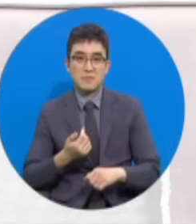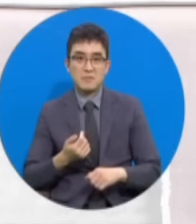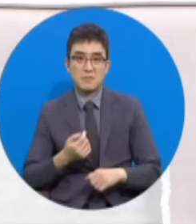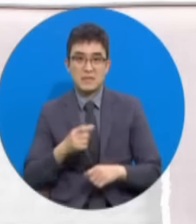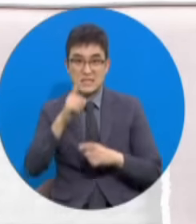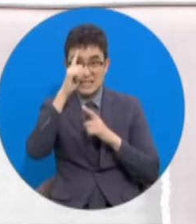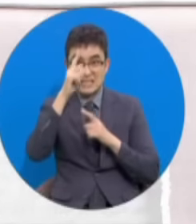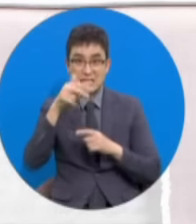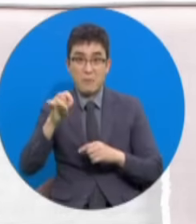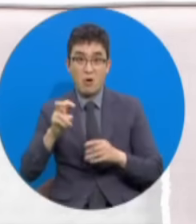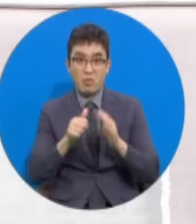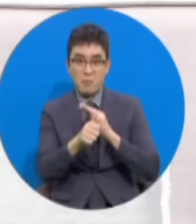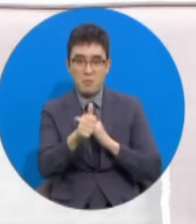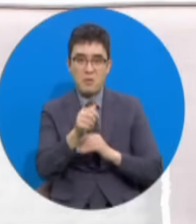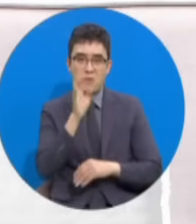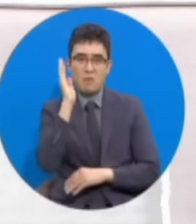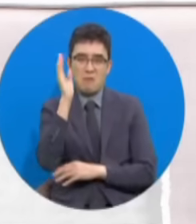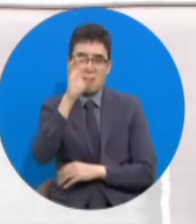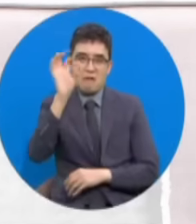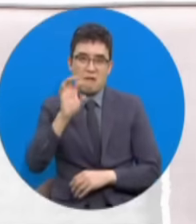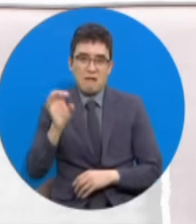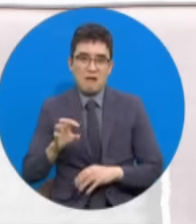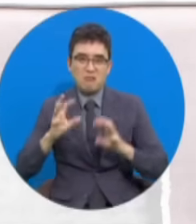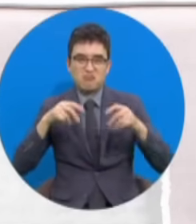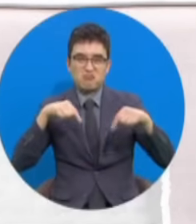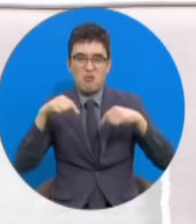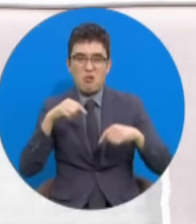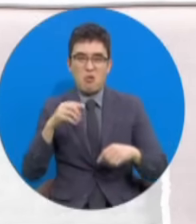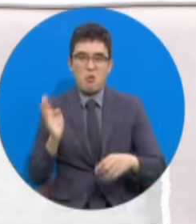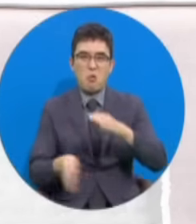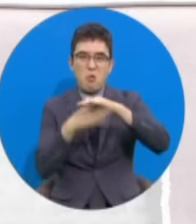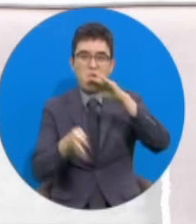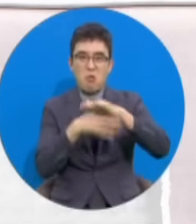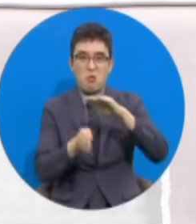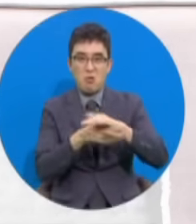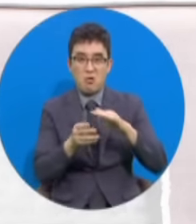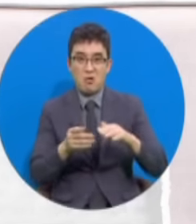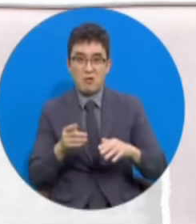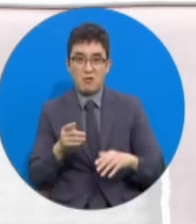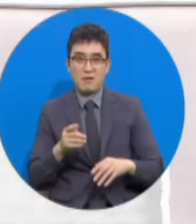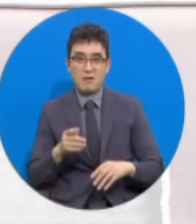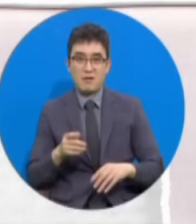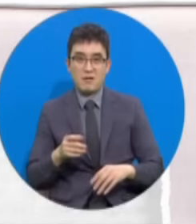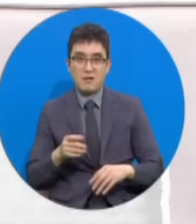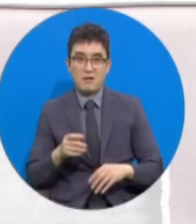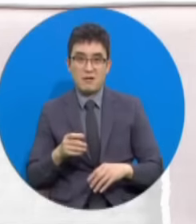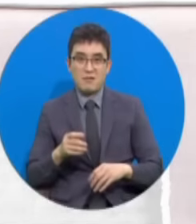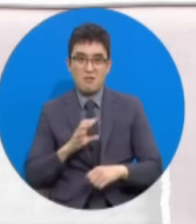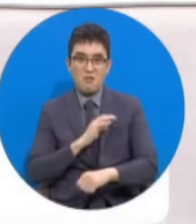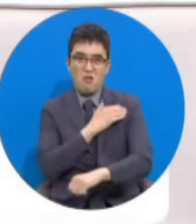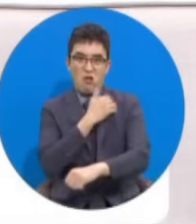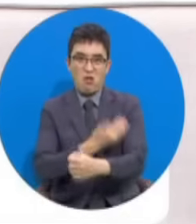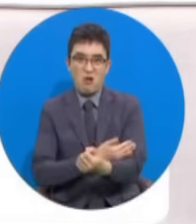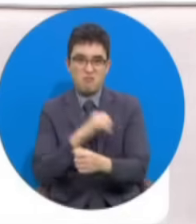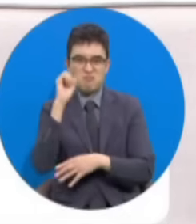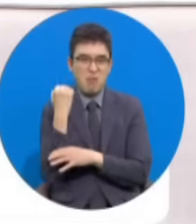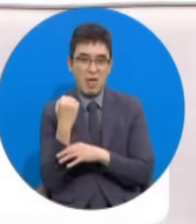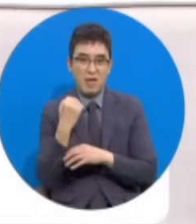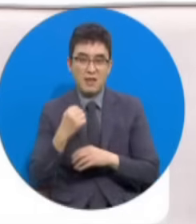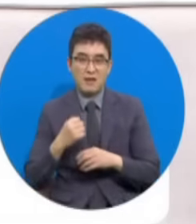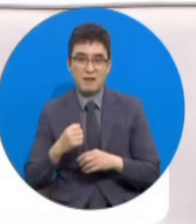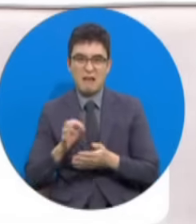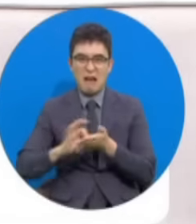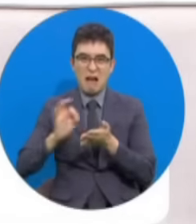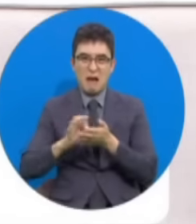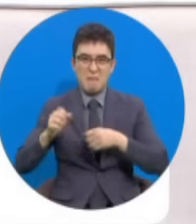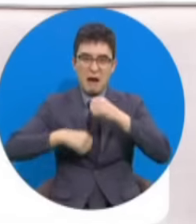이재명 대표는 뭐 엄청나게 얘기하잖아요. 뭐 국정농단이랄지 부패한 권력이랄지 이런 어떤 프레임으로 가는 것이